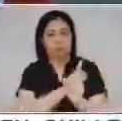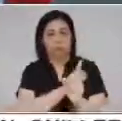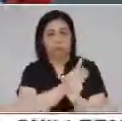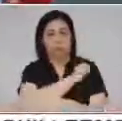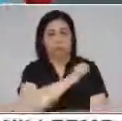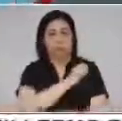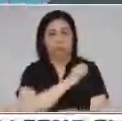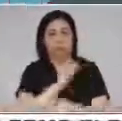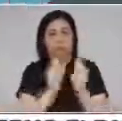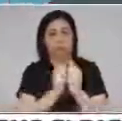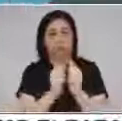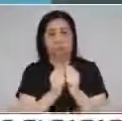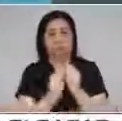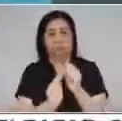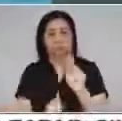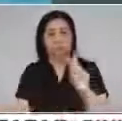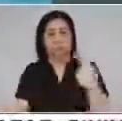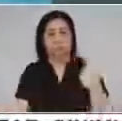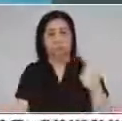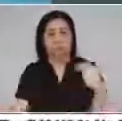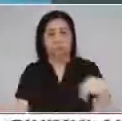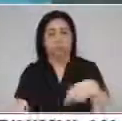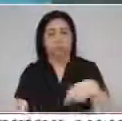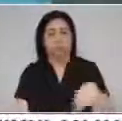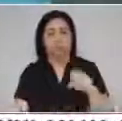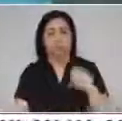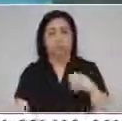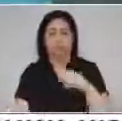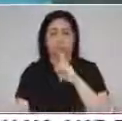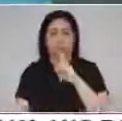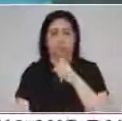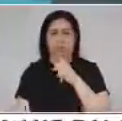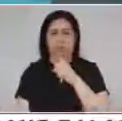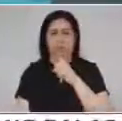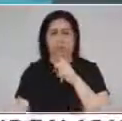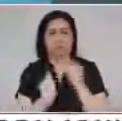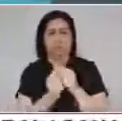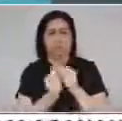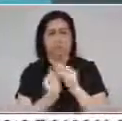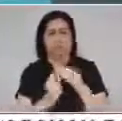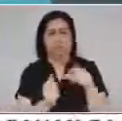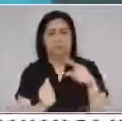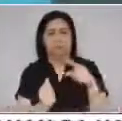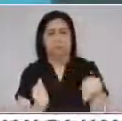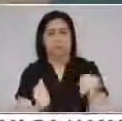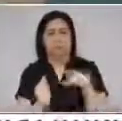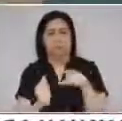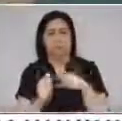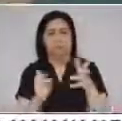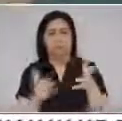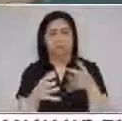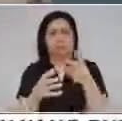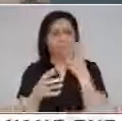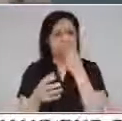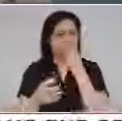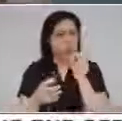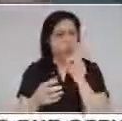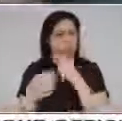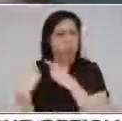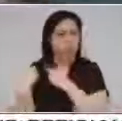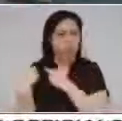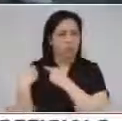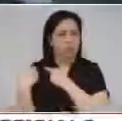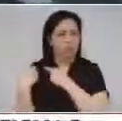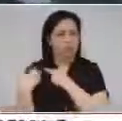Caloocan. Oo. At... kaya nga agad-agad ay naglabas sila ng order na ipasara yung Gubat